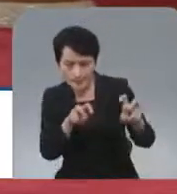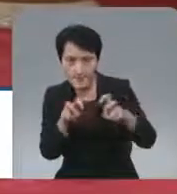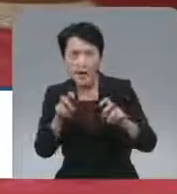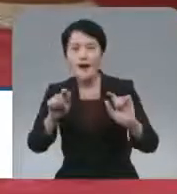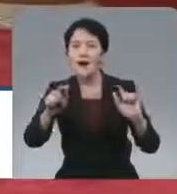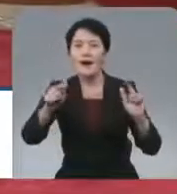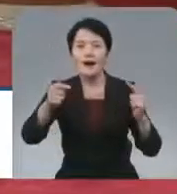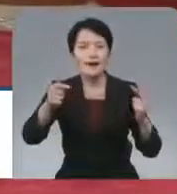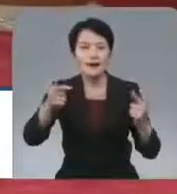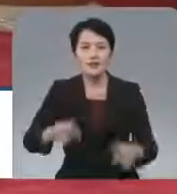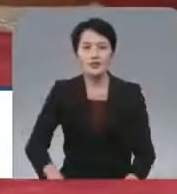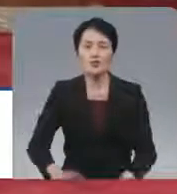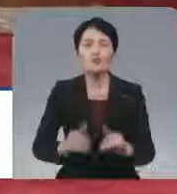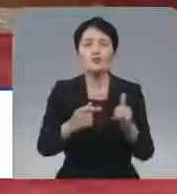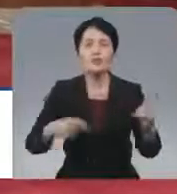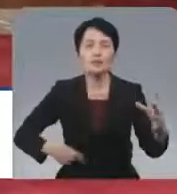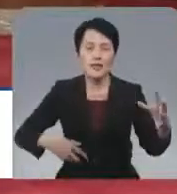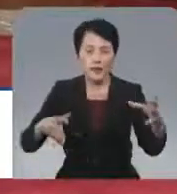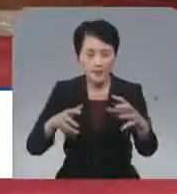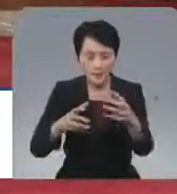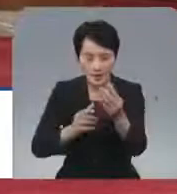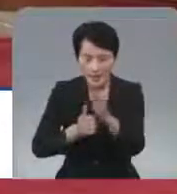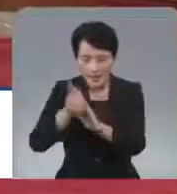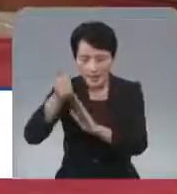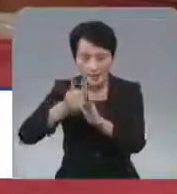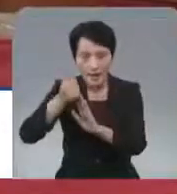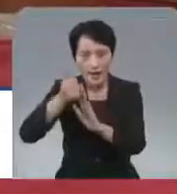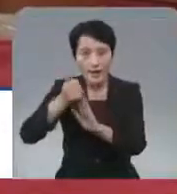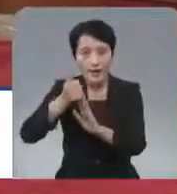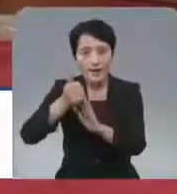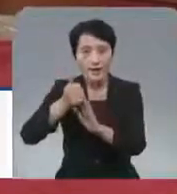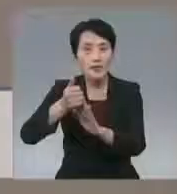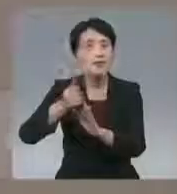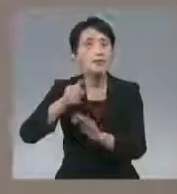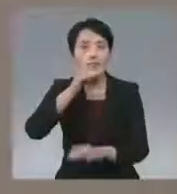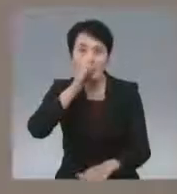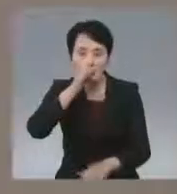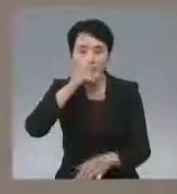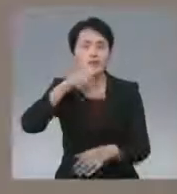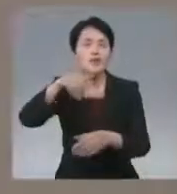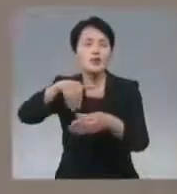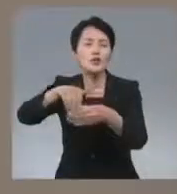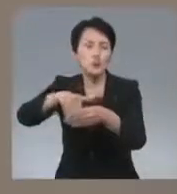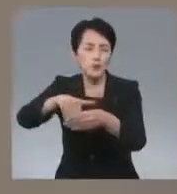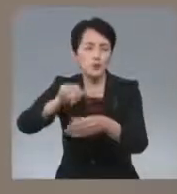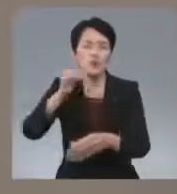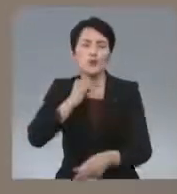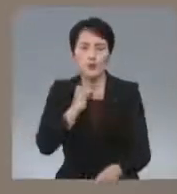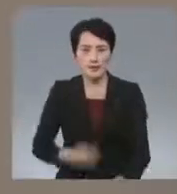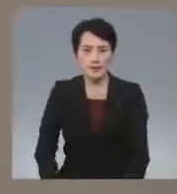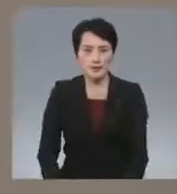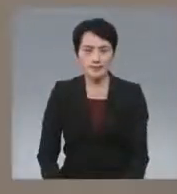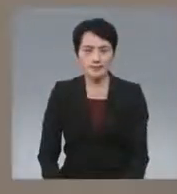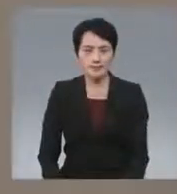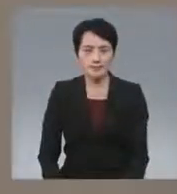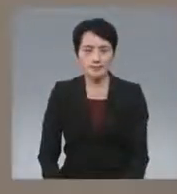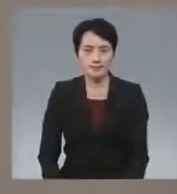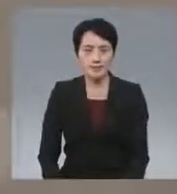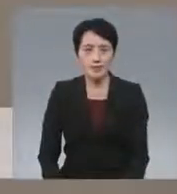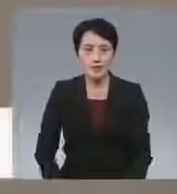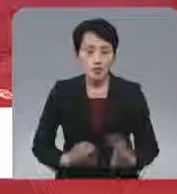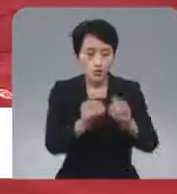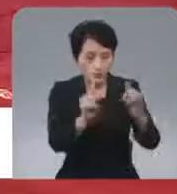направлении было сделано немало если сеул и пхеньян возобновить диалог и сотрудничество это будет соответствовать интересам